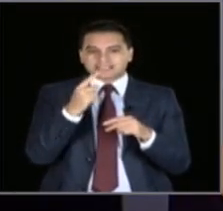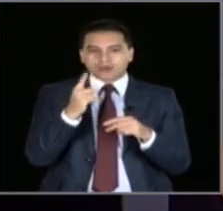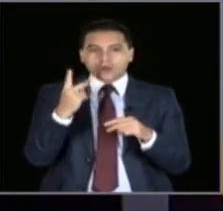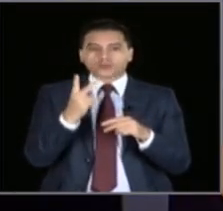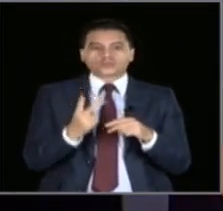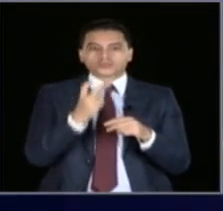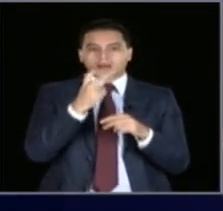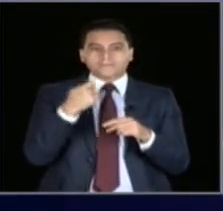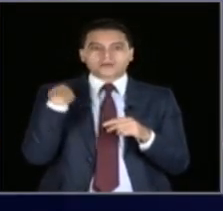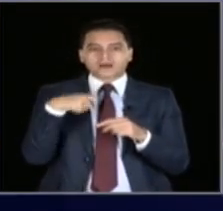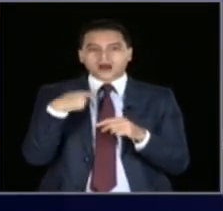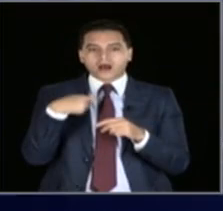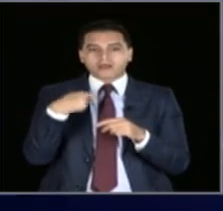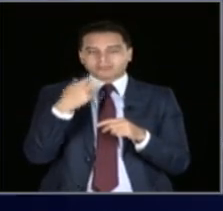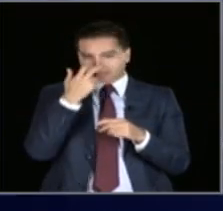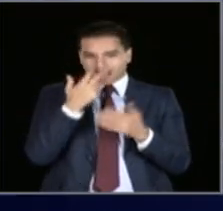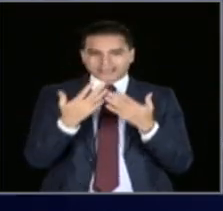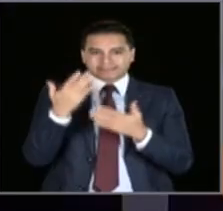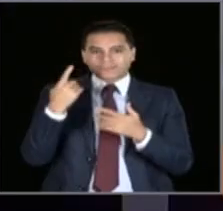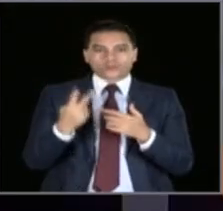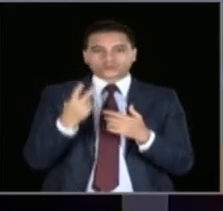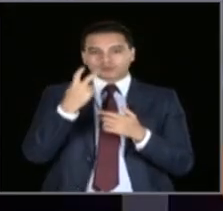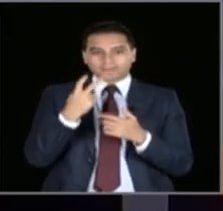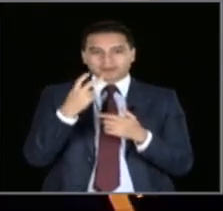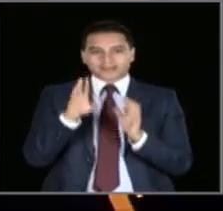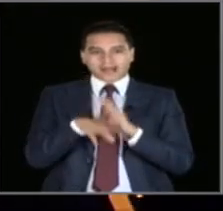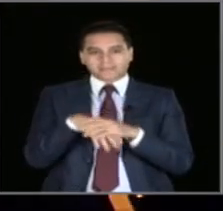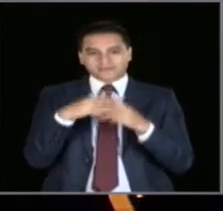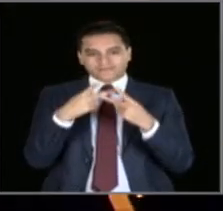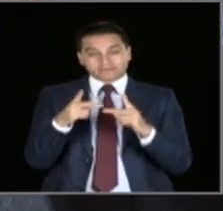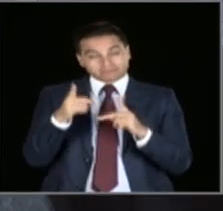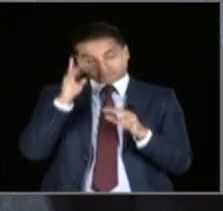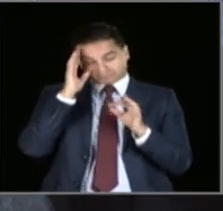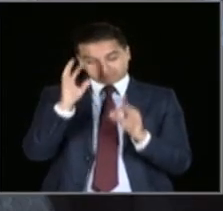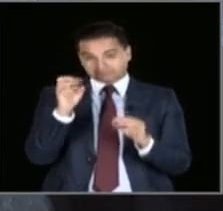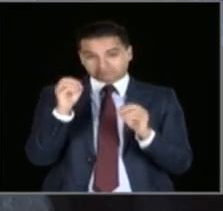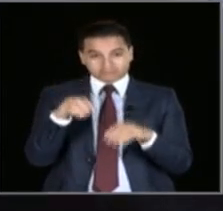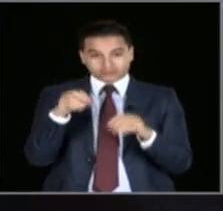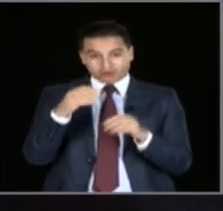70 71 في عهد الرئيس أنور السادات. الله عليك الله عليك. مبروك.